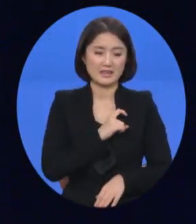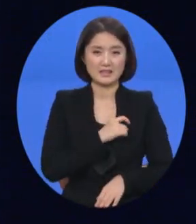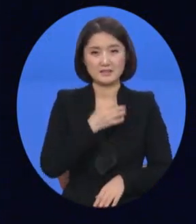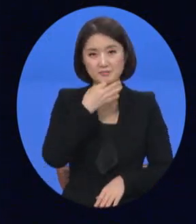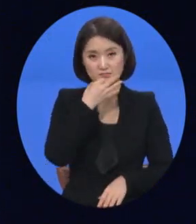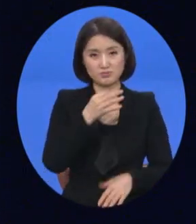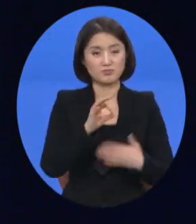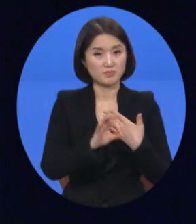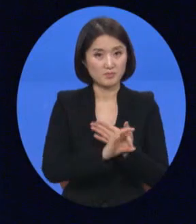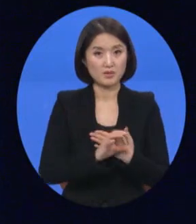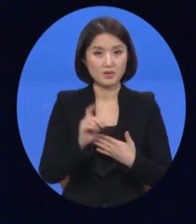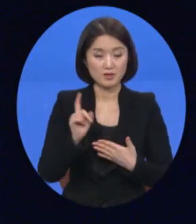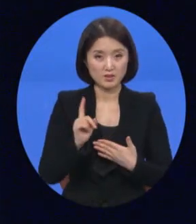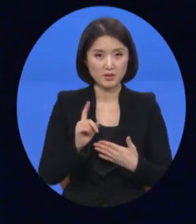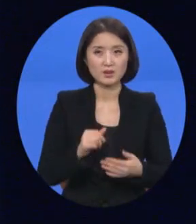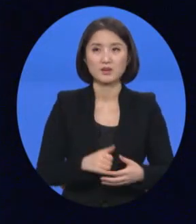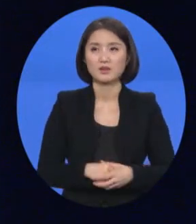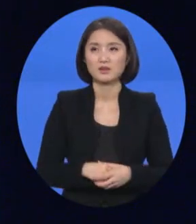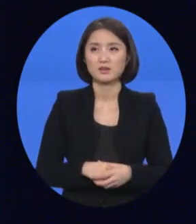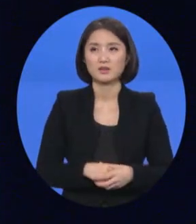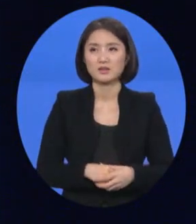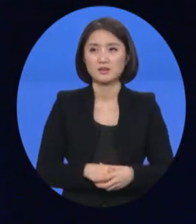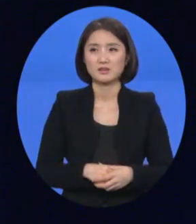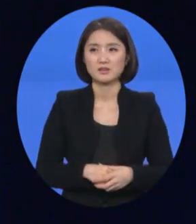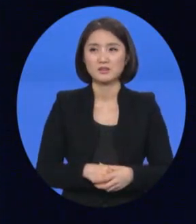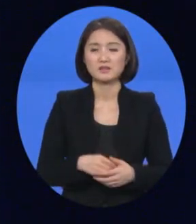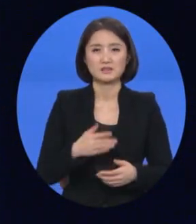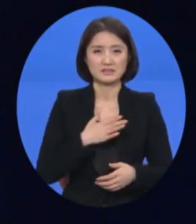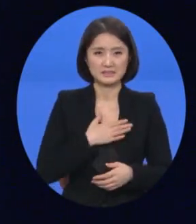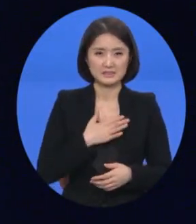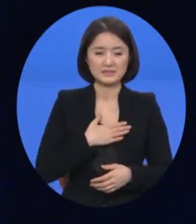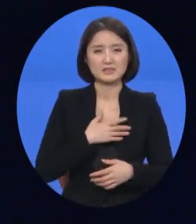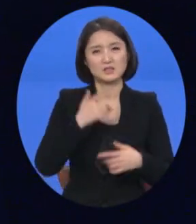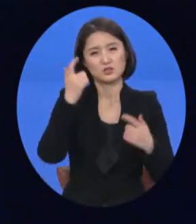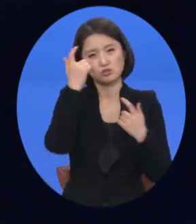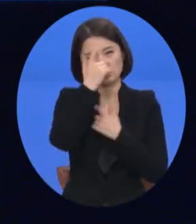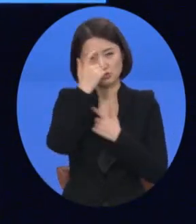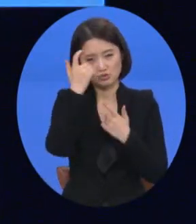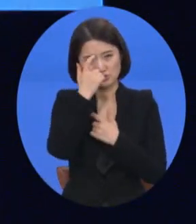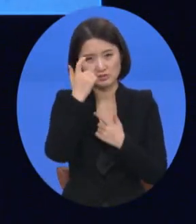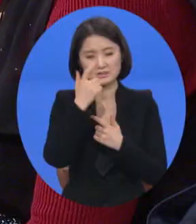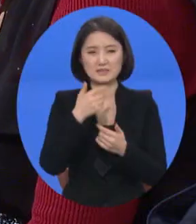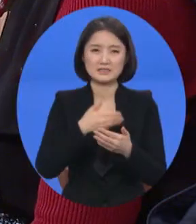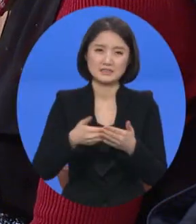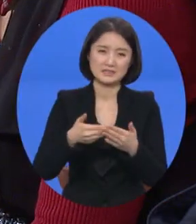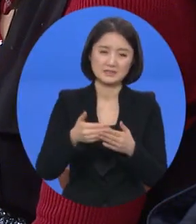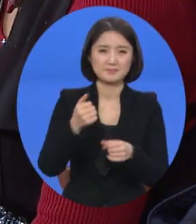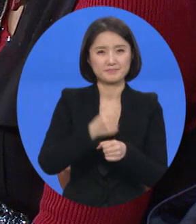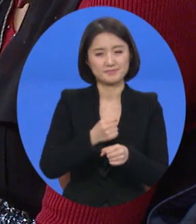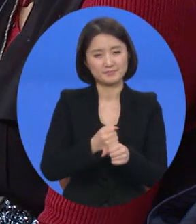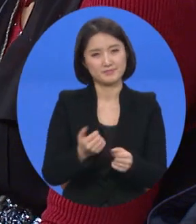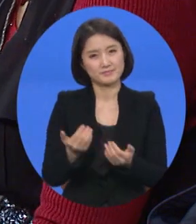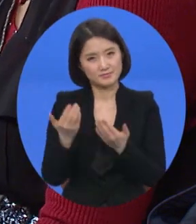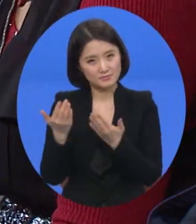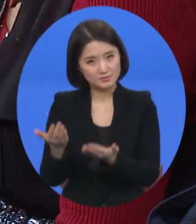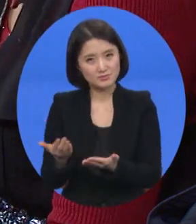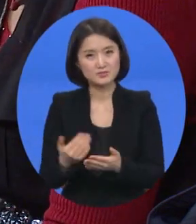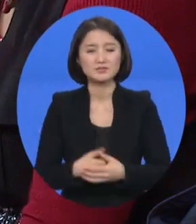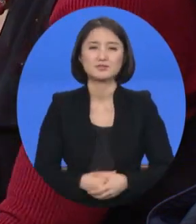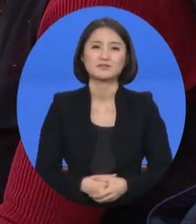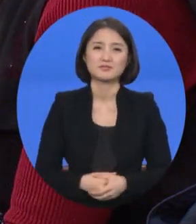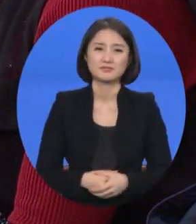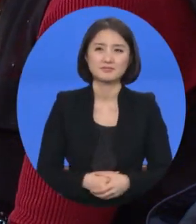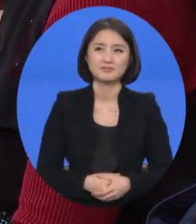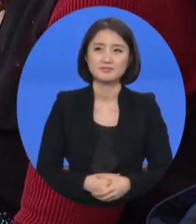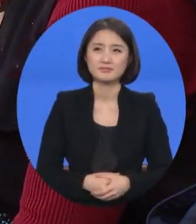서 취해서 그림 그리는 선비 다 취 화사 자기의 이런 감처럼 자기를 소개하는 그림을 그렸습니다